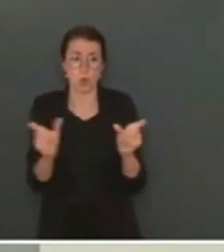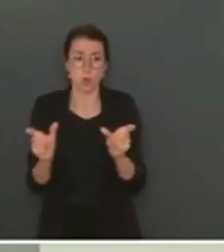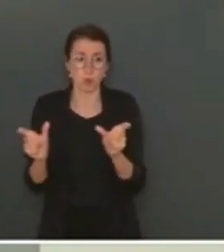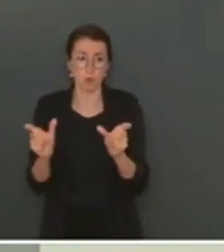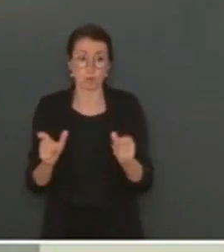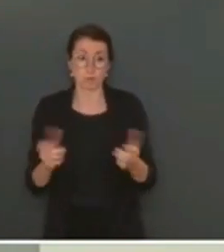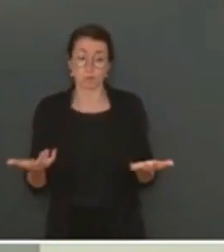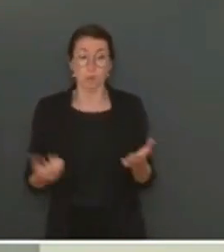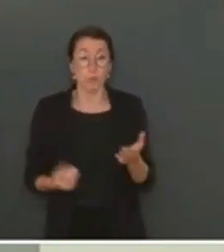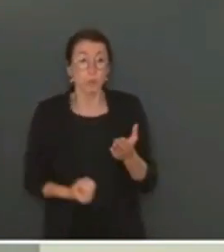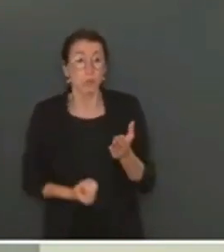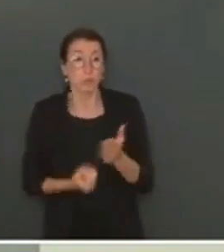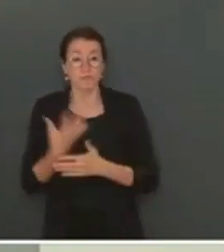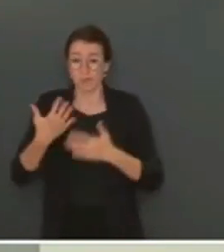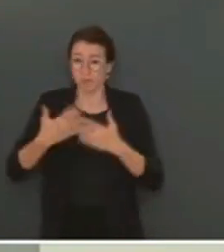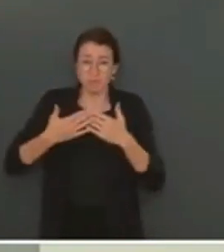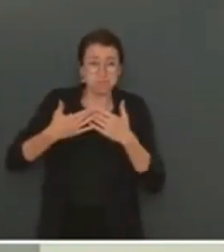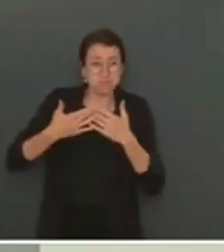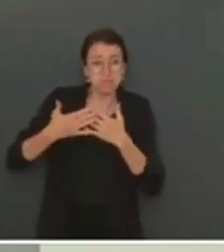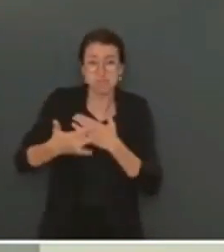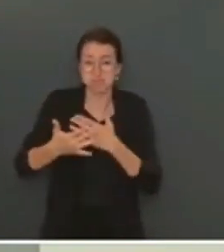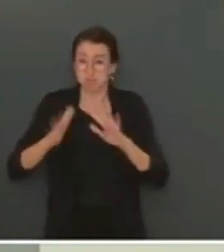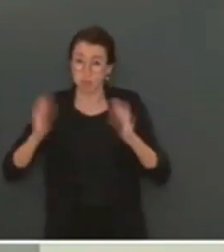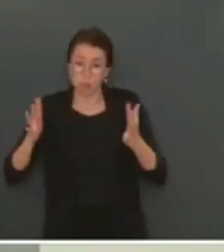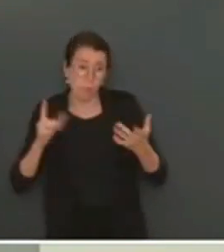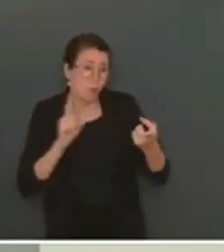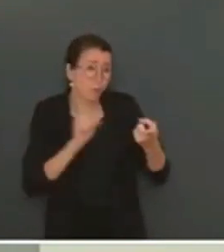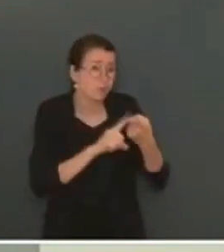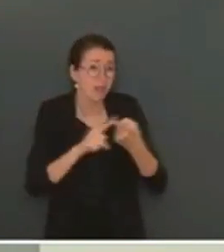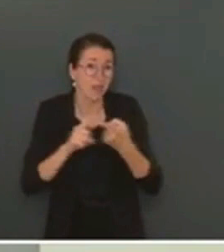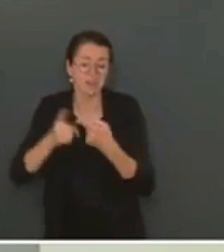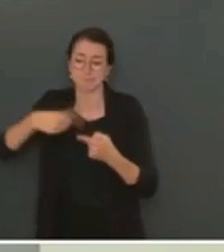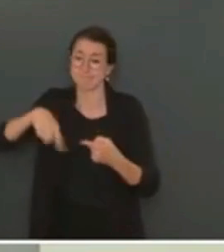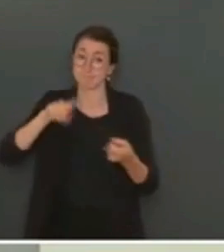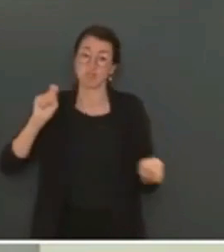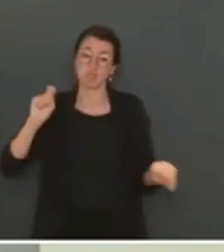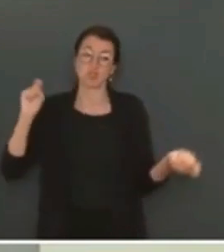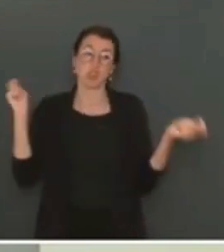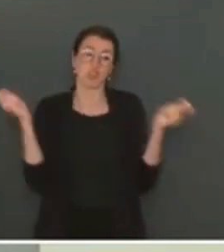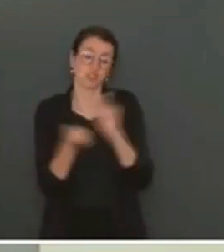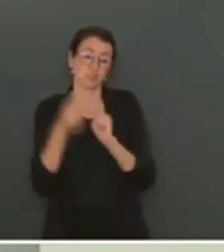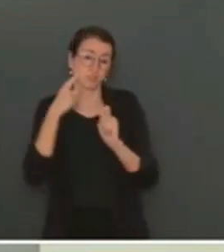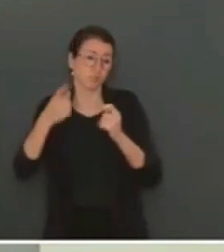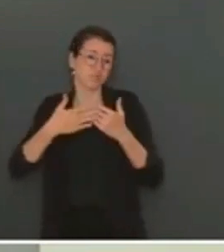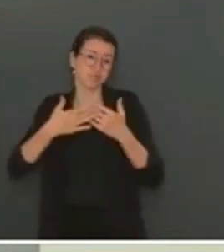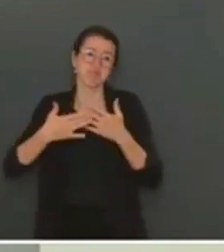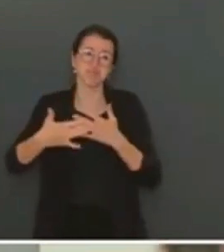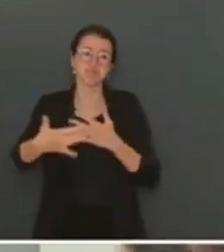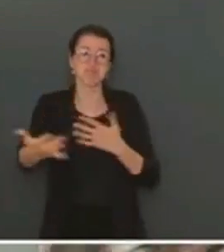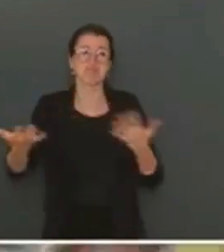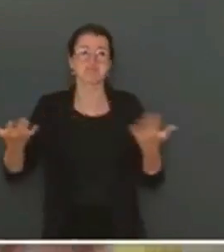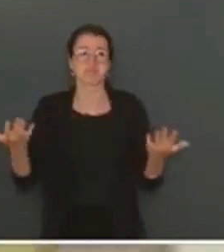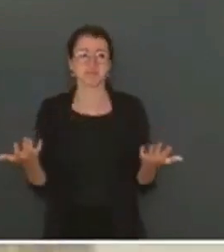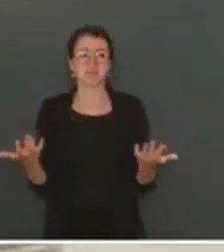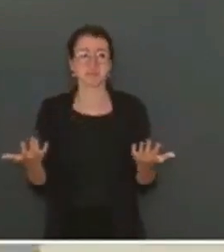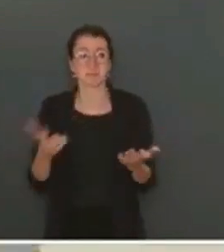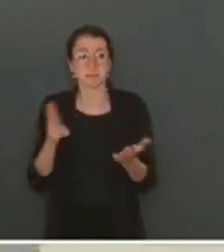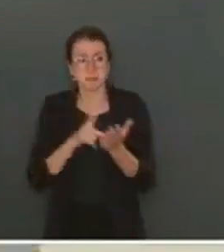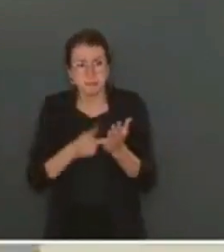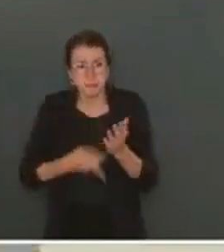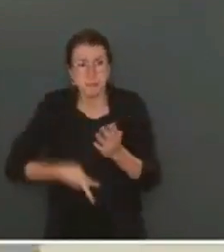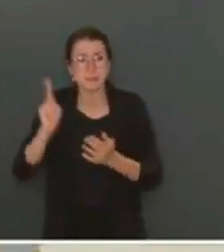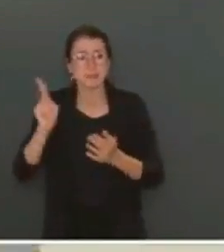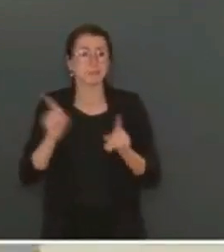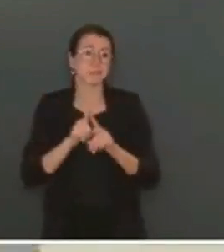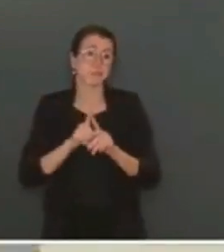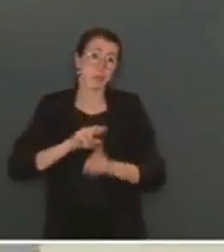'entretenir nos contacts sociaux. Nous souhaitons pouvoir le faire le plus normalement possible, tout en préservant la santé de chacun d